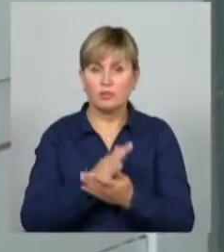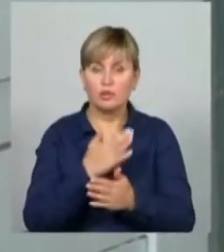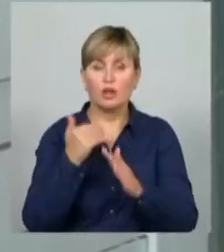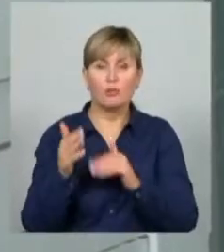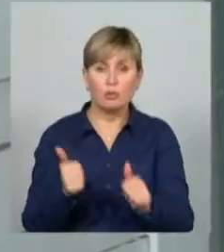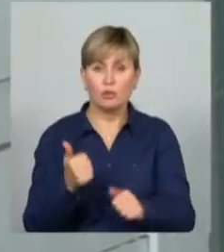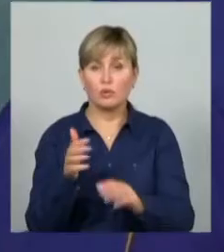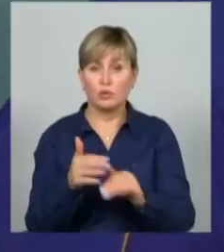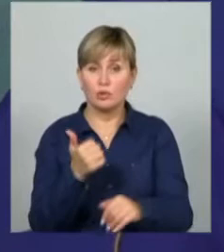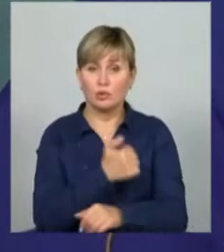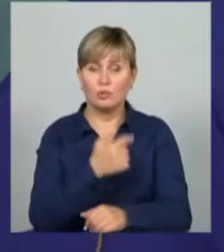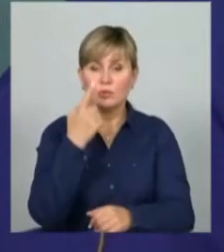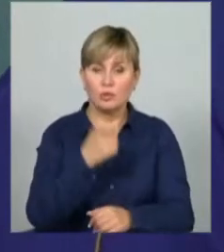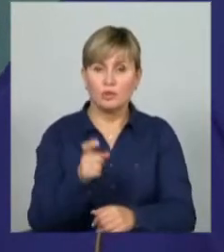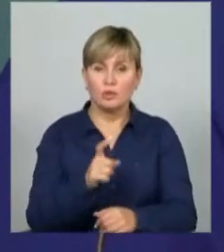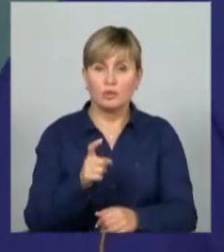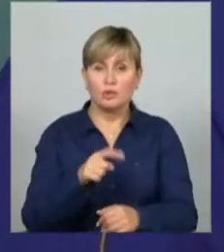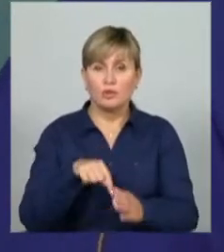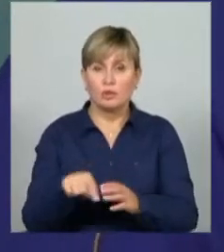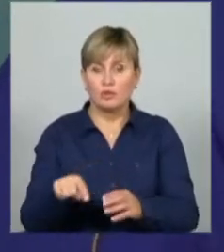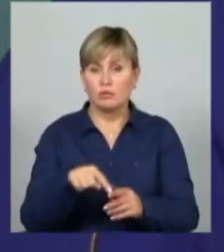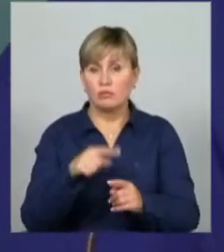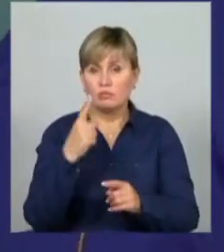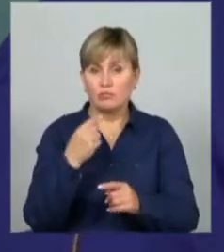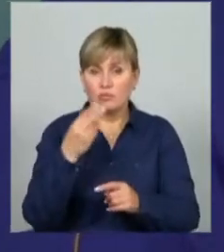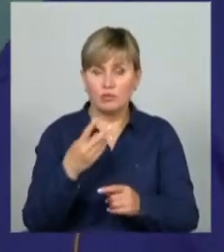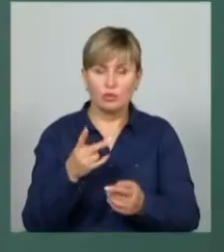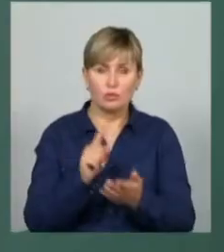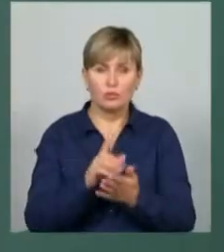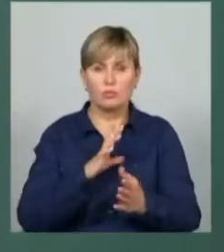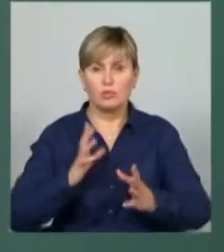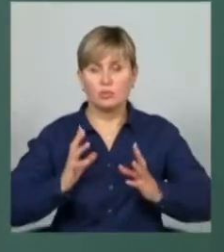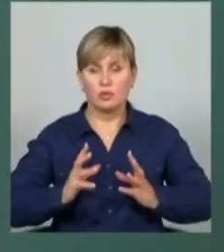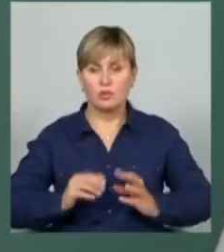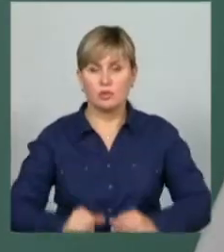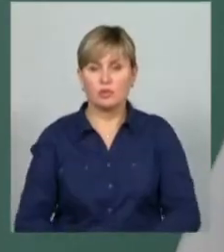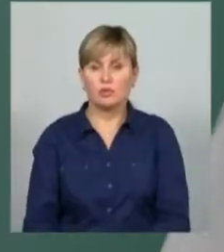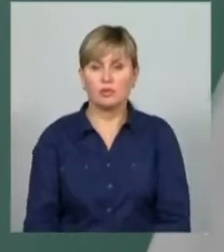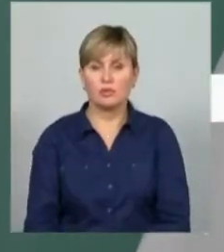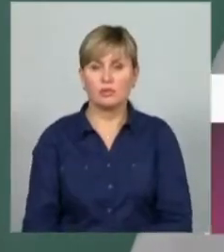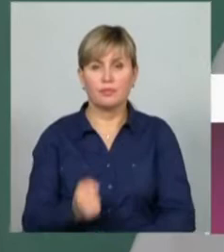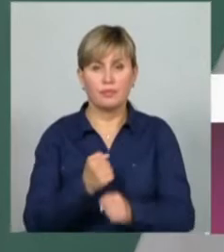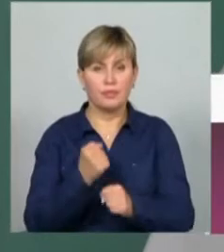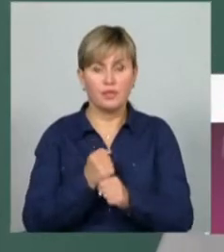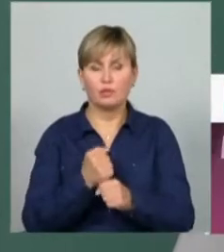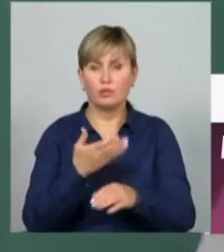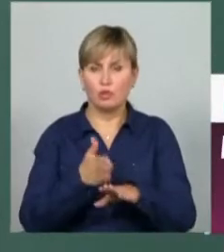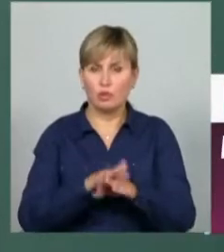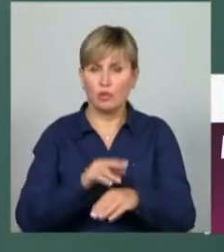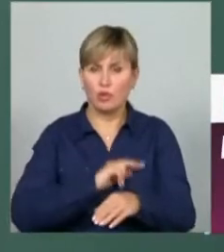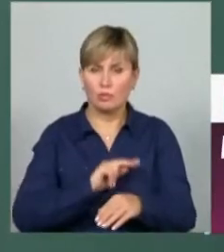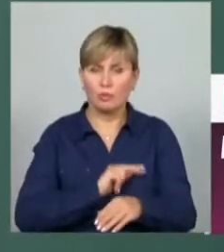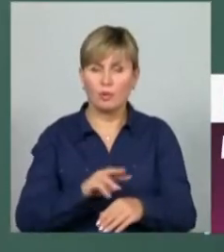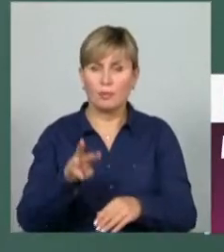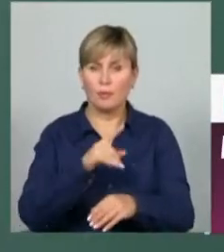После инъекции предупреждают, что переутомляться в течение нескольких дней нельзя. Единственное, они не делают тяжелую работу. Вот, мы